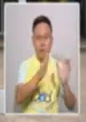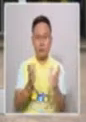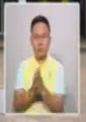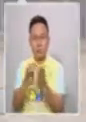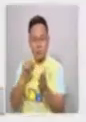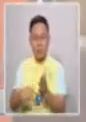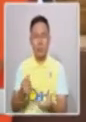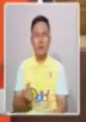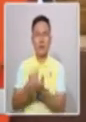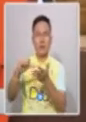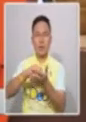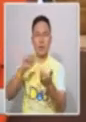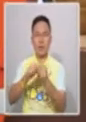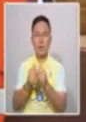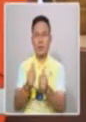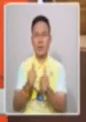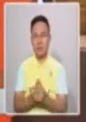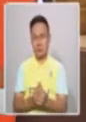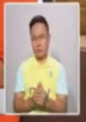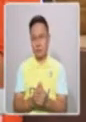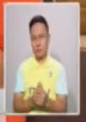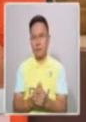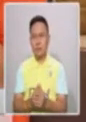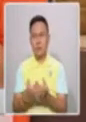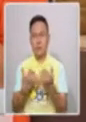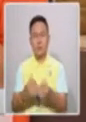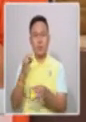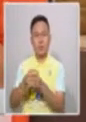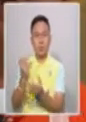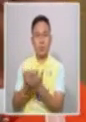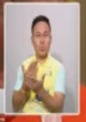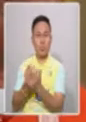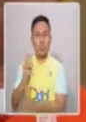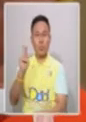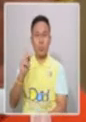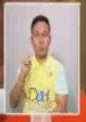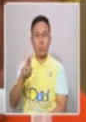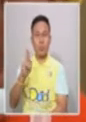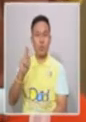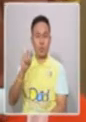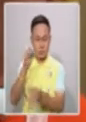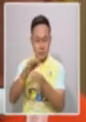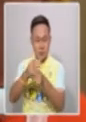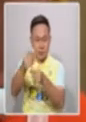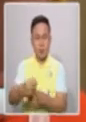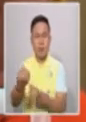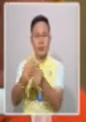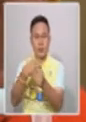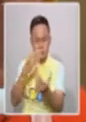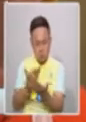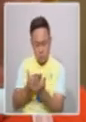มากรวดเร็ว ธกส.เขาแนะนำอะไรเราบ้างครับตอนวันที่เราไปกู้ครับ ให้เก็บให้เงินออ ม เราก็ออม